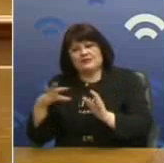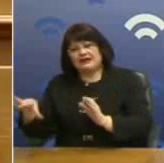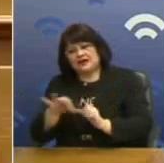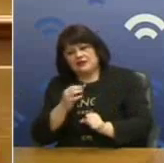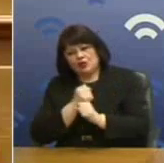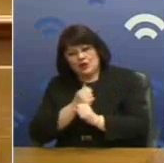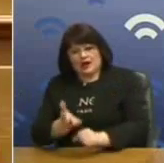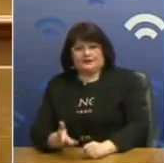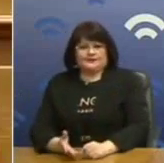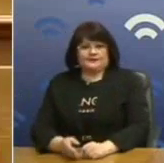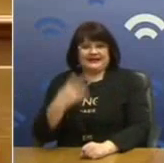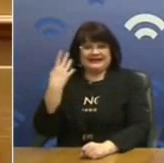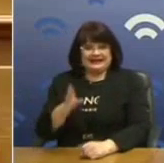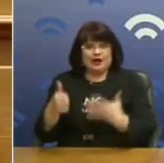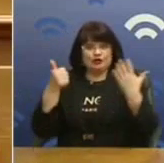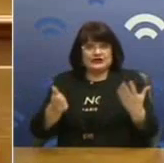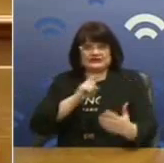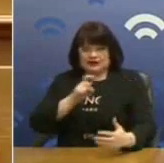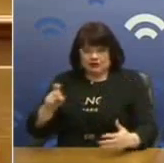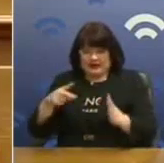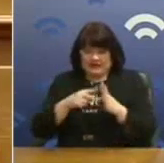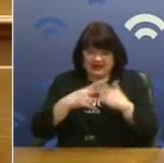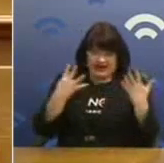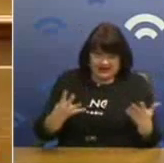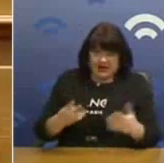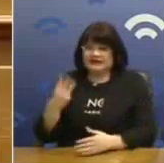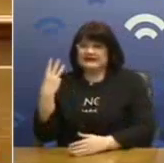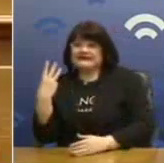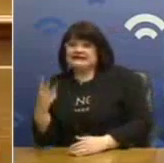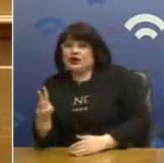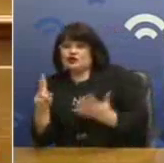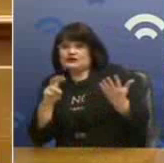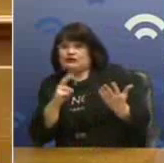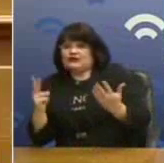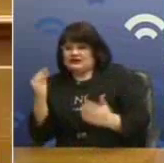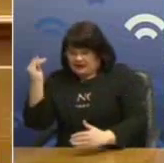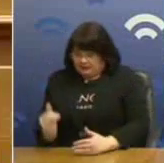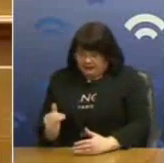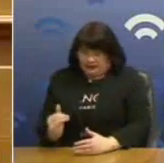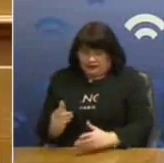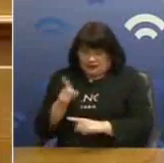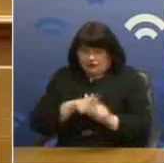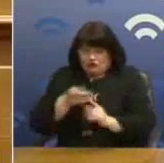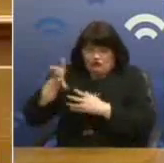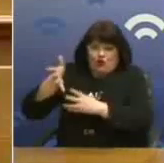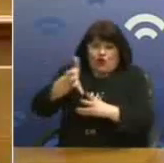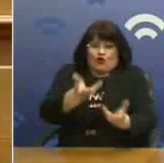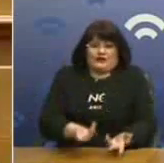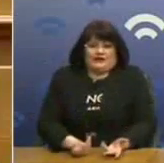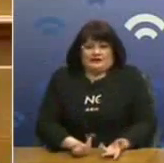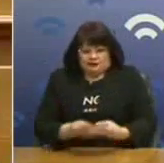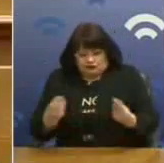Από 406 εκατομμύρια το 19, 377 φέτος. Ποιον κοροϊδεύετε, κύριε Μητσοτάκη, με ποιον τρόπο θα